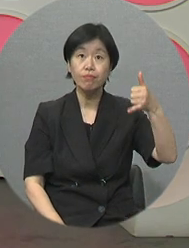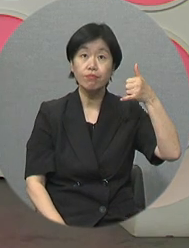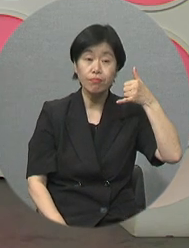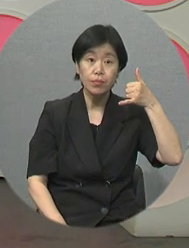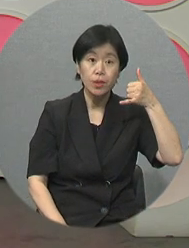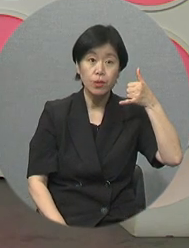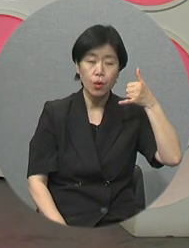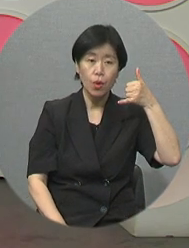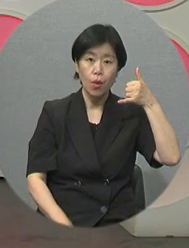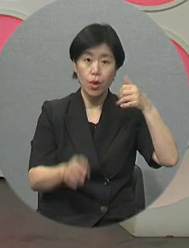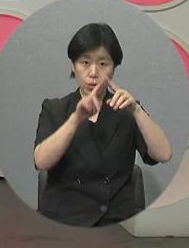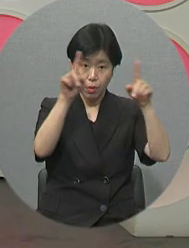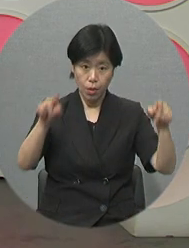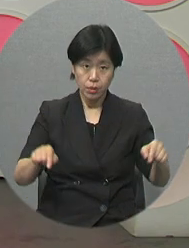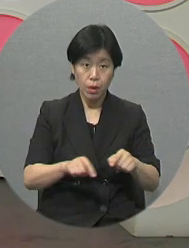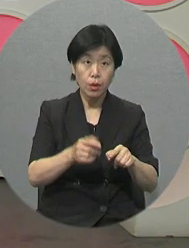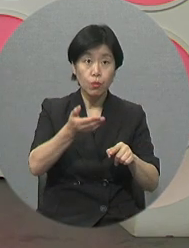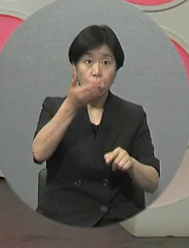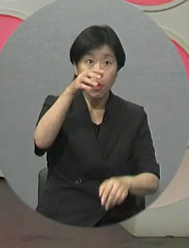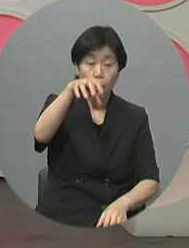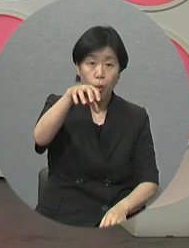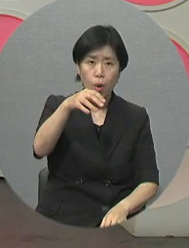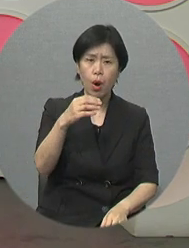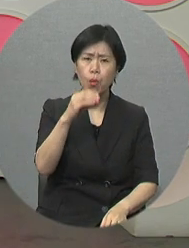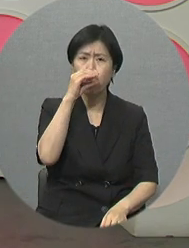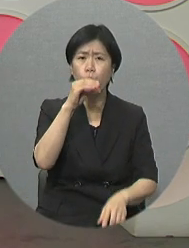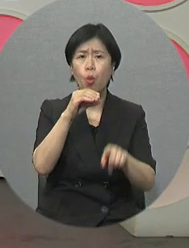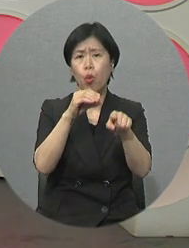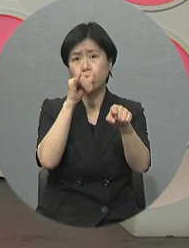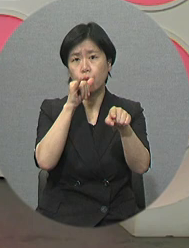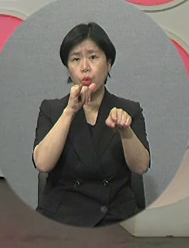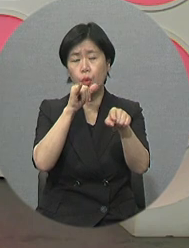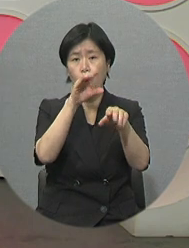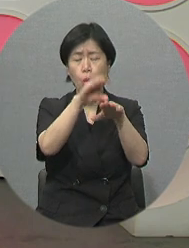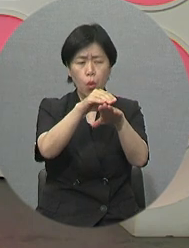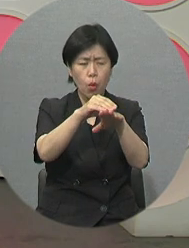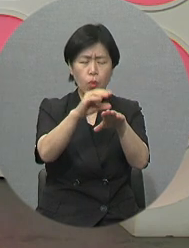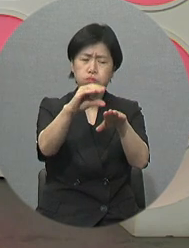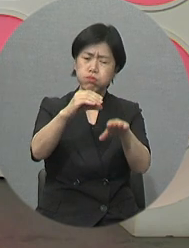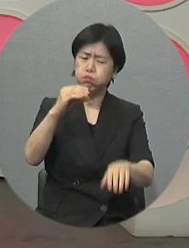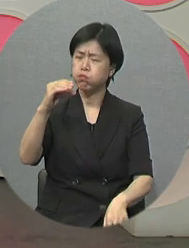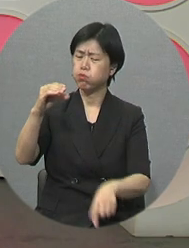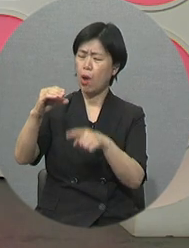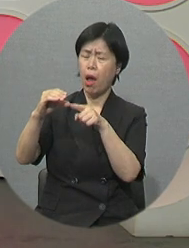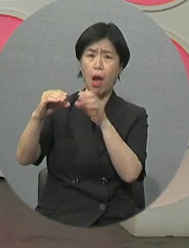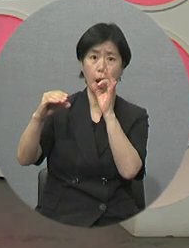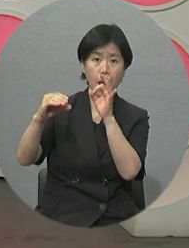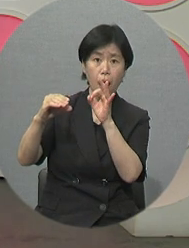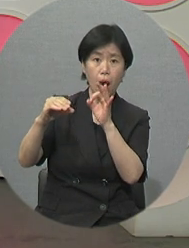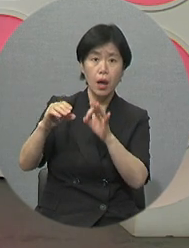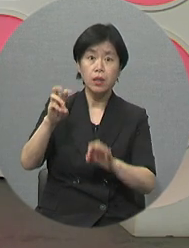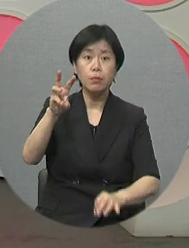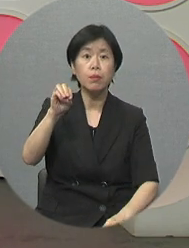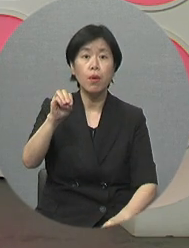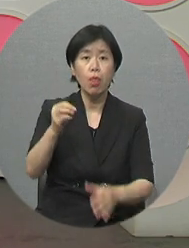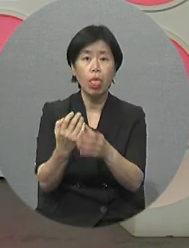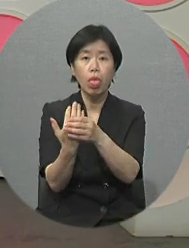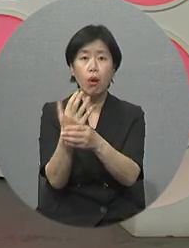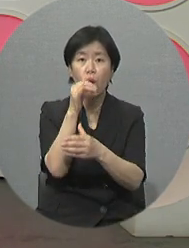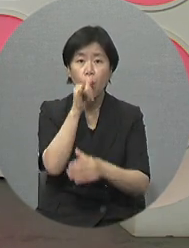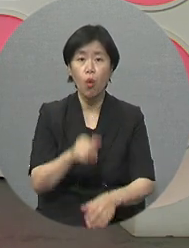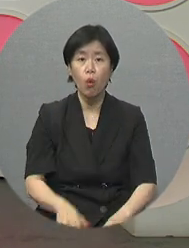거짓말 아닙니다. 제가 참 나쁜 그때는 총각되고 참 어떻게 야 주위를 봐도 아무도